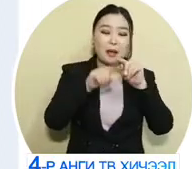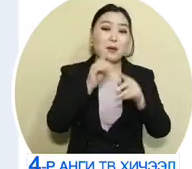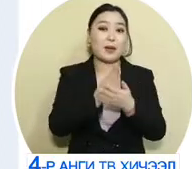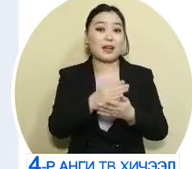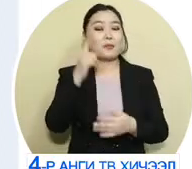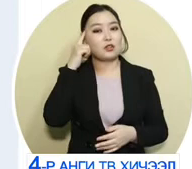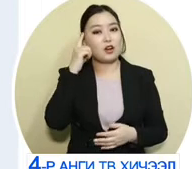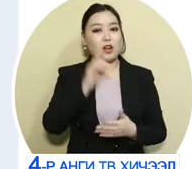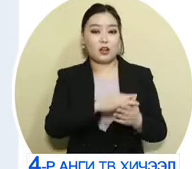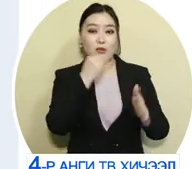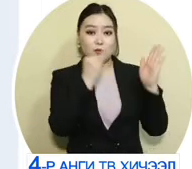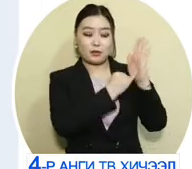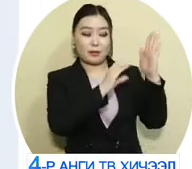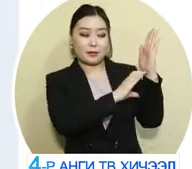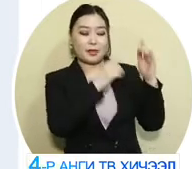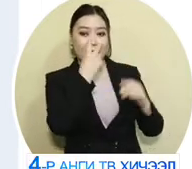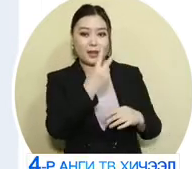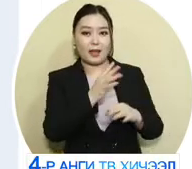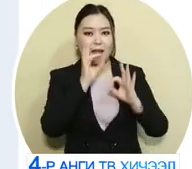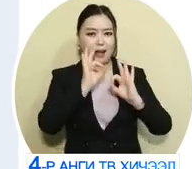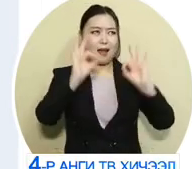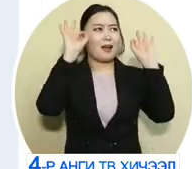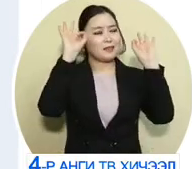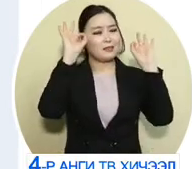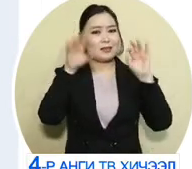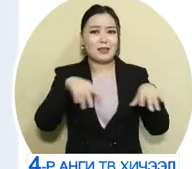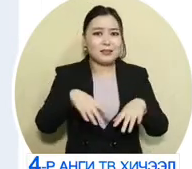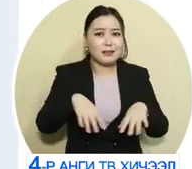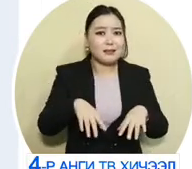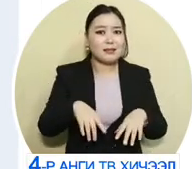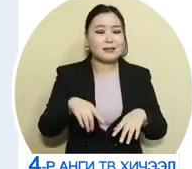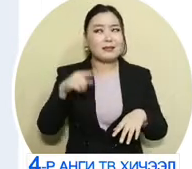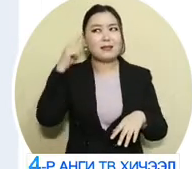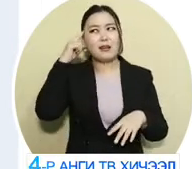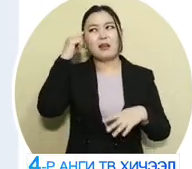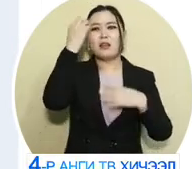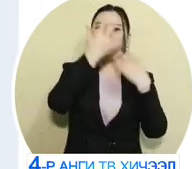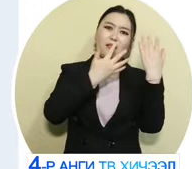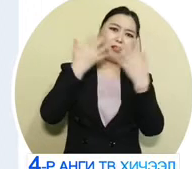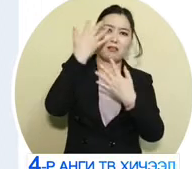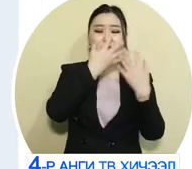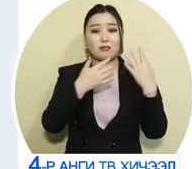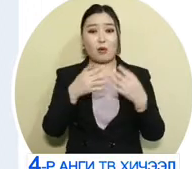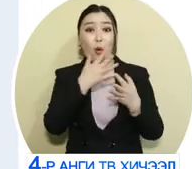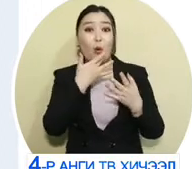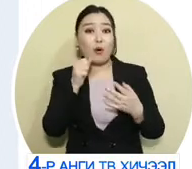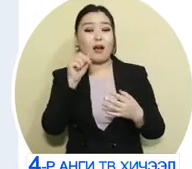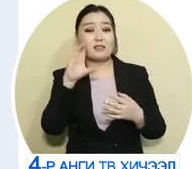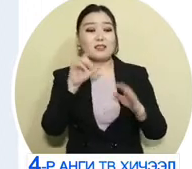6 дугаар бадаг дээр харъя. За, гайхсан, сандарсан, эргэлдсэн ийм өнг аясыг илэрхийлсэн байна.